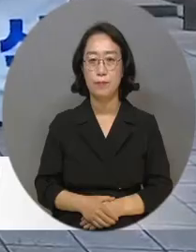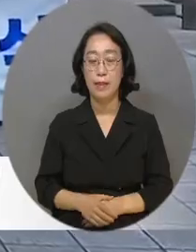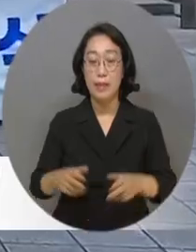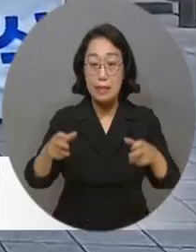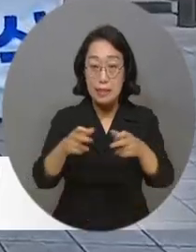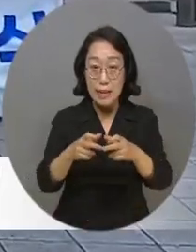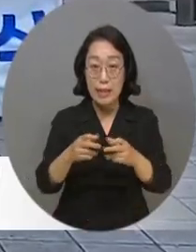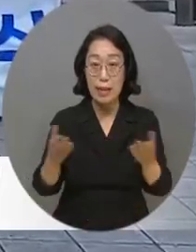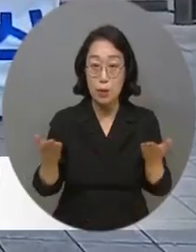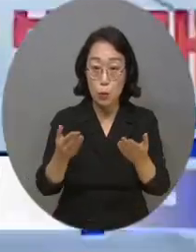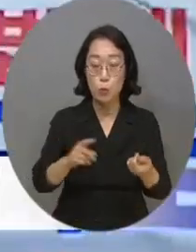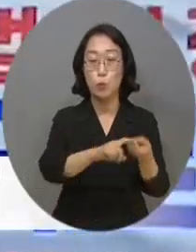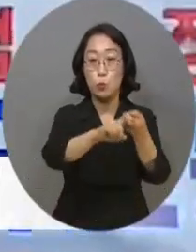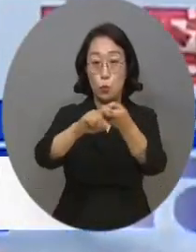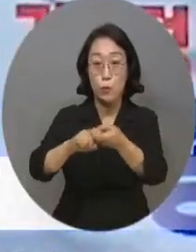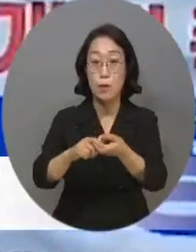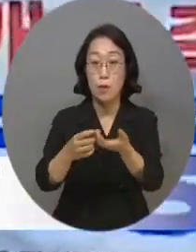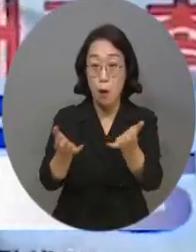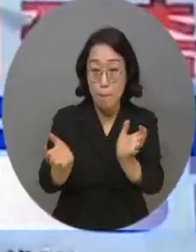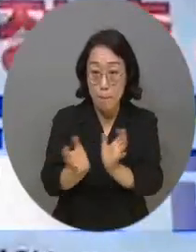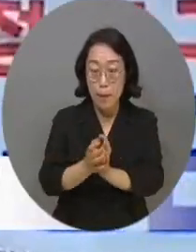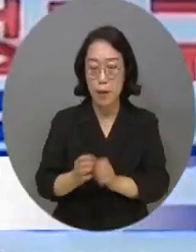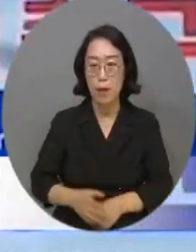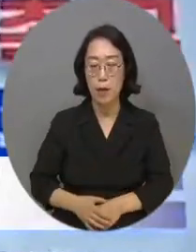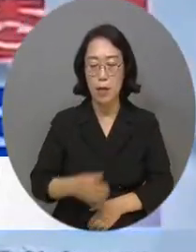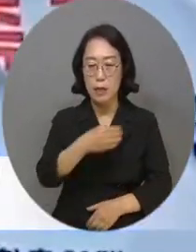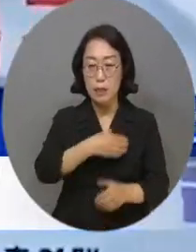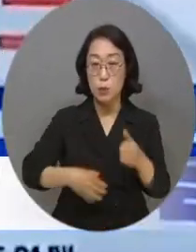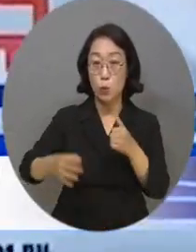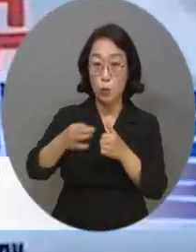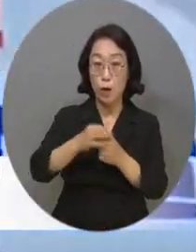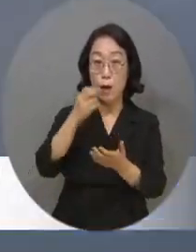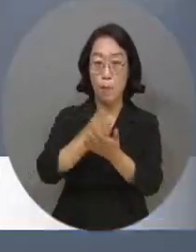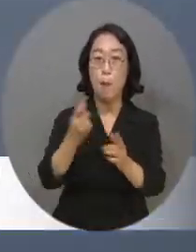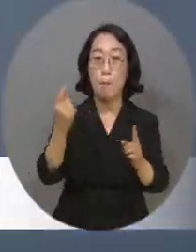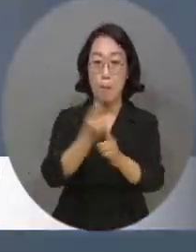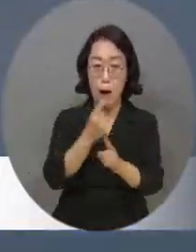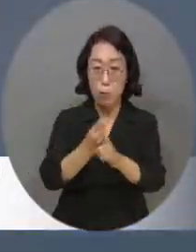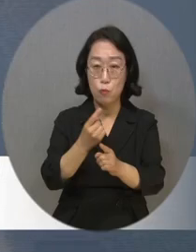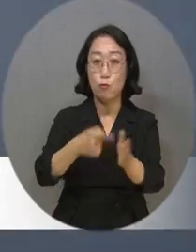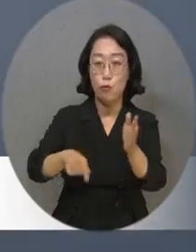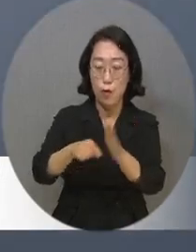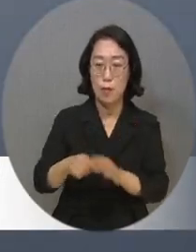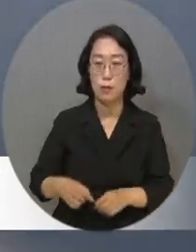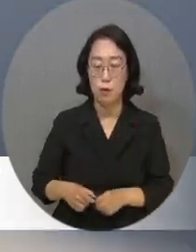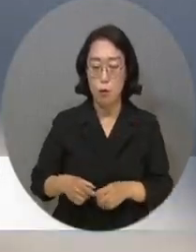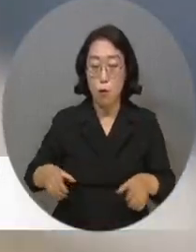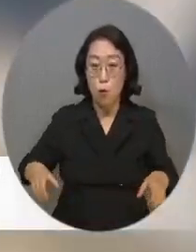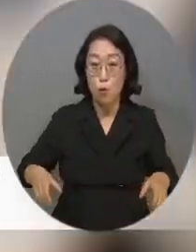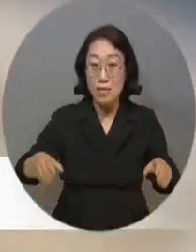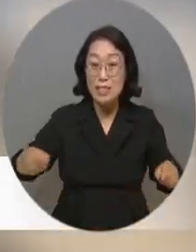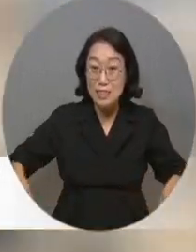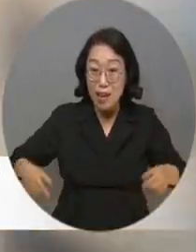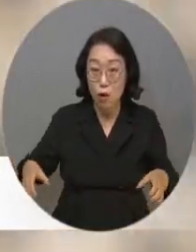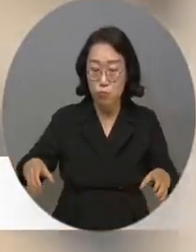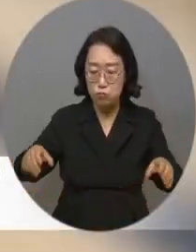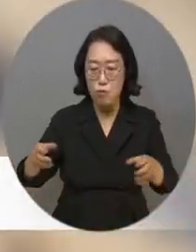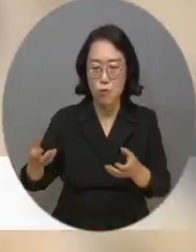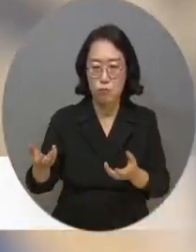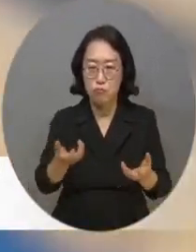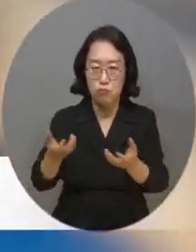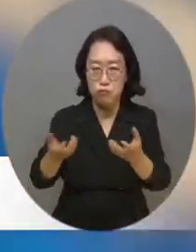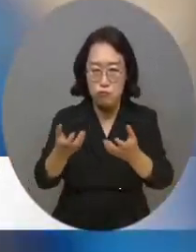한국장애인 노동조합 총연맹이 국민기초생활보장법 개정을 촉구하며 전동휠체어 국토종단에 나섰습니다